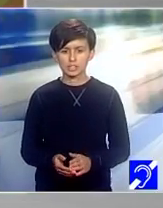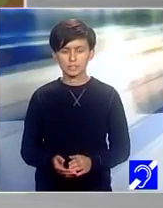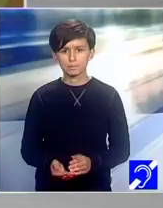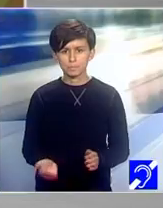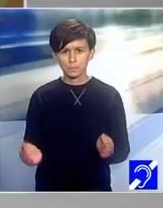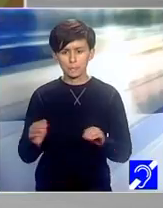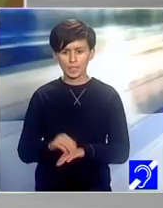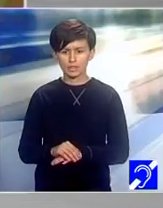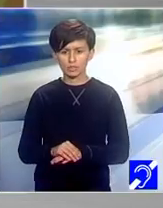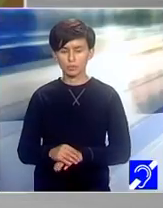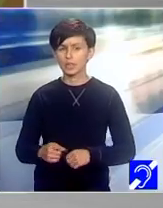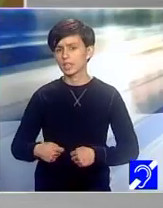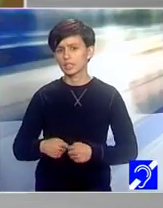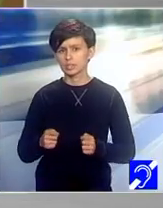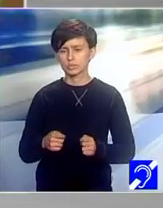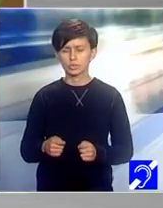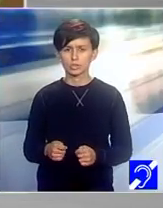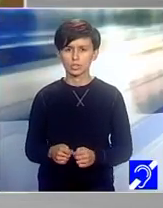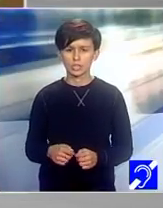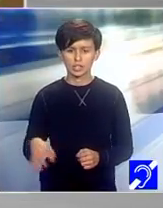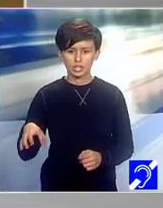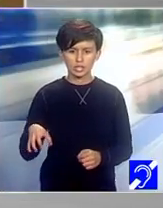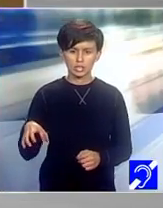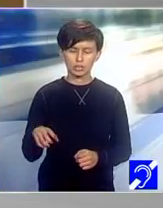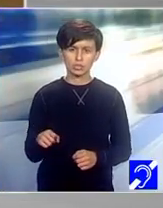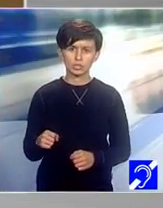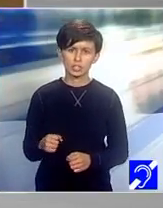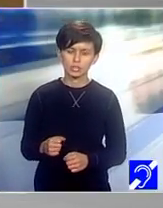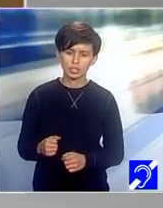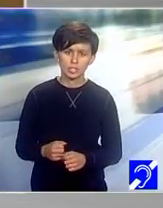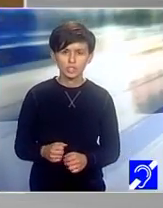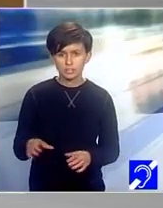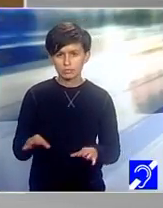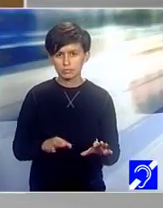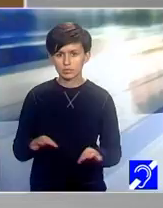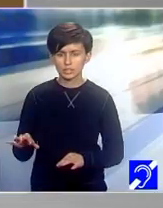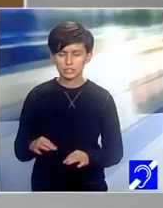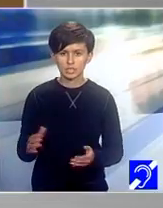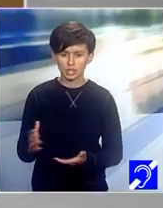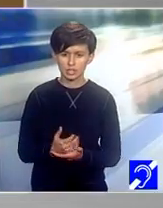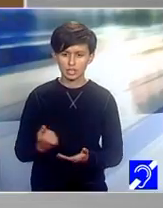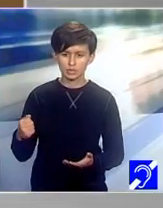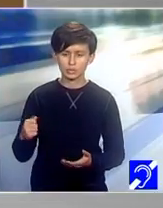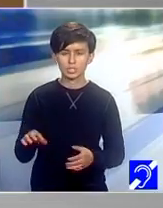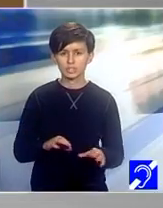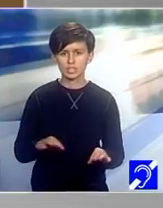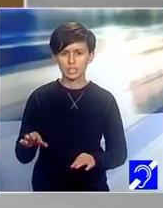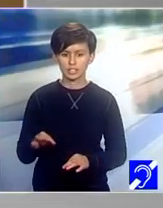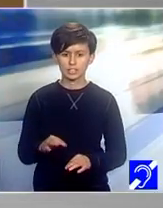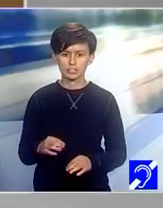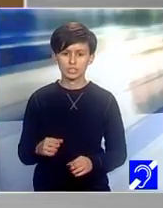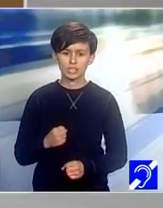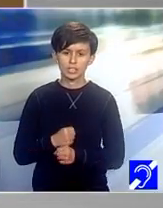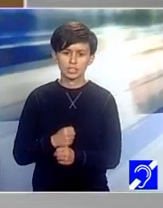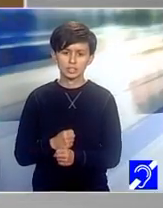punctelor gospodărești. Care îngropare, asta înseamnă că se face colectarea selectivă, acolo sunt pe patru categorii, fracție umedă,